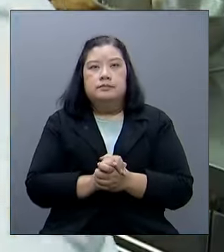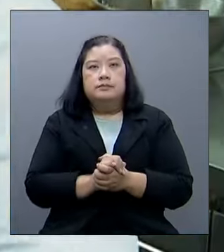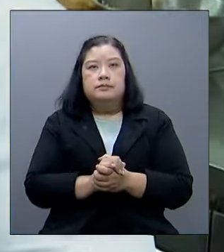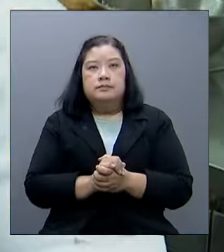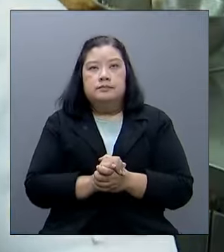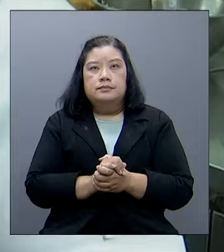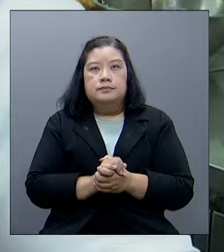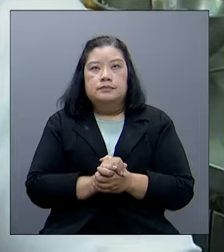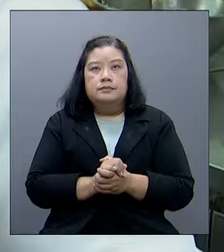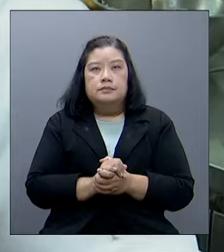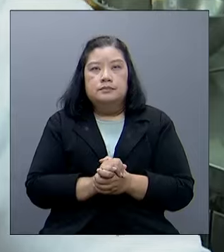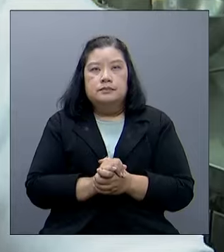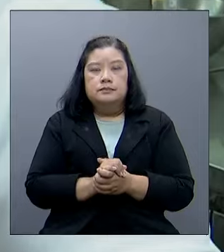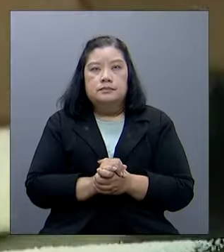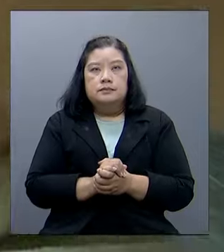คะ